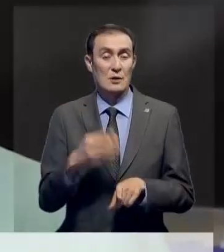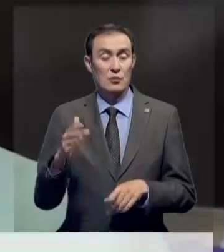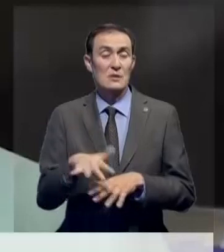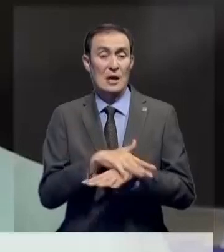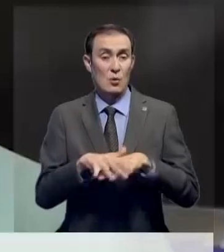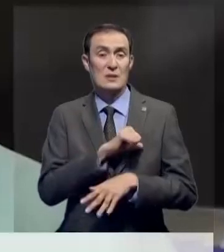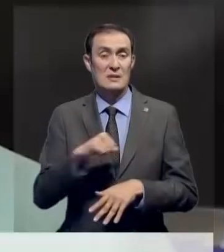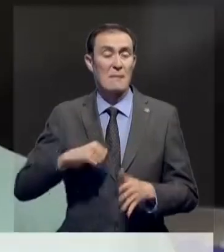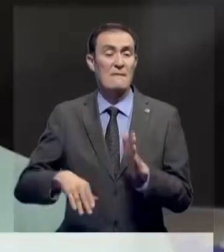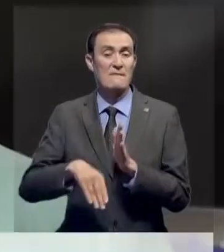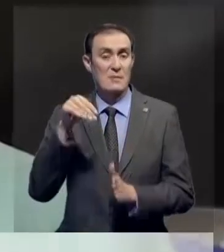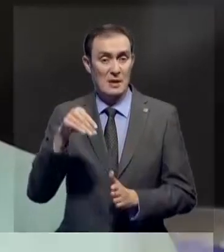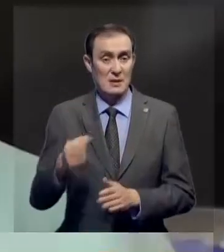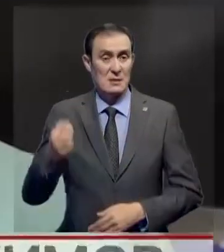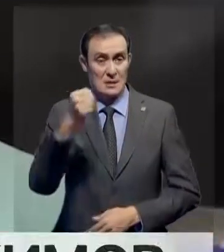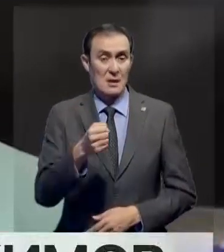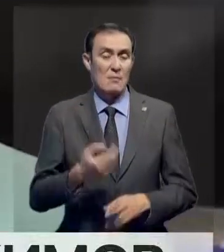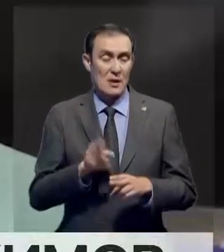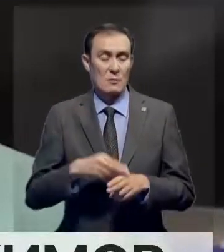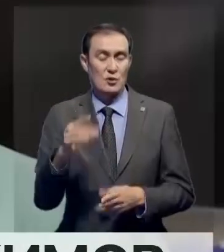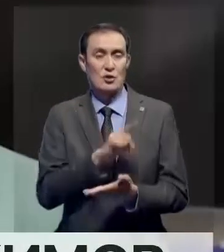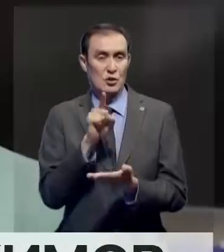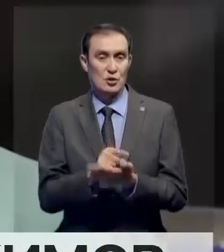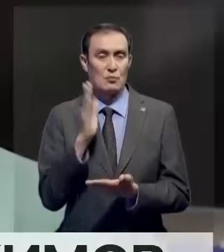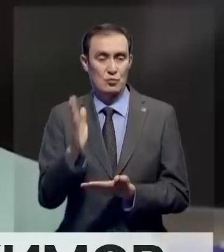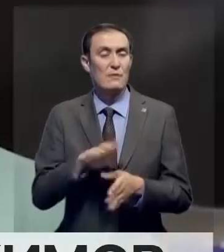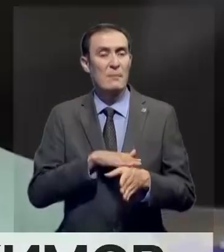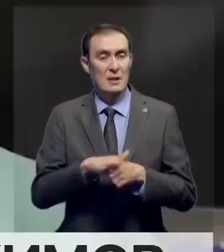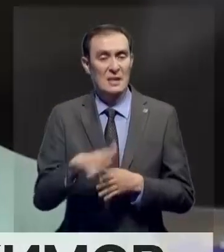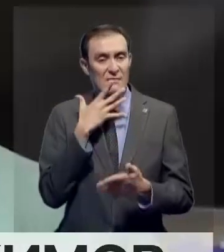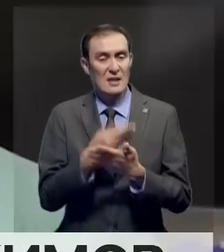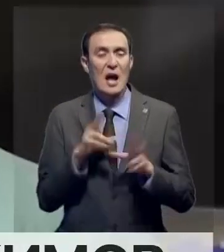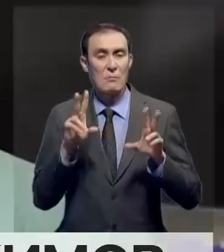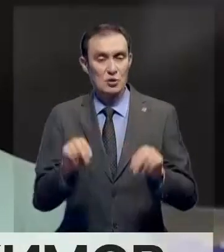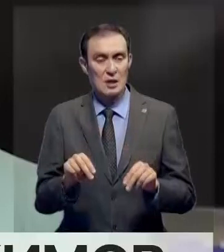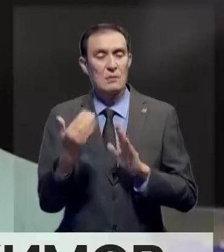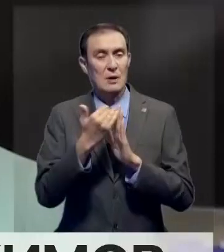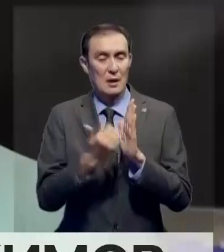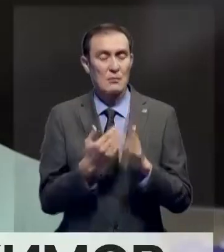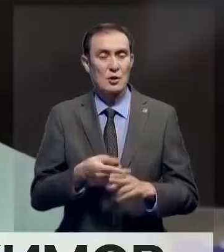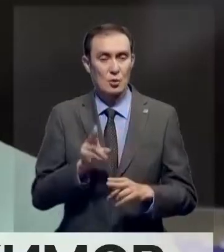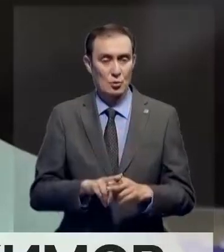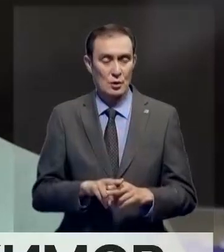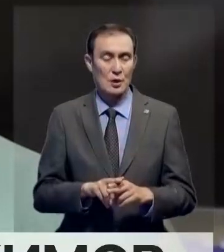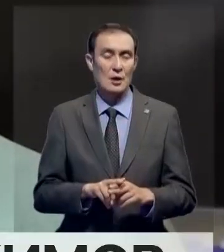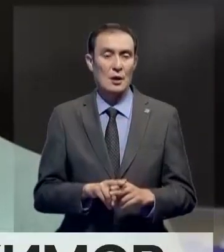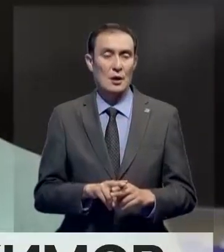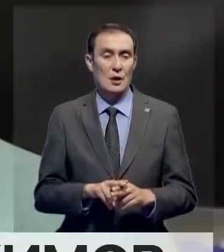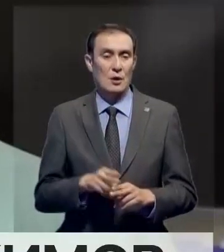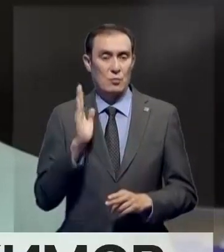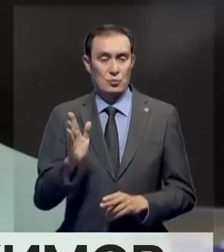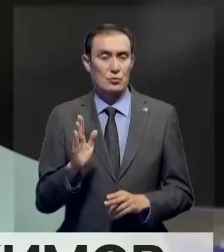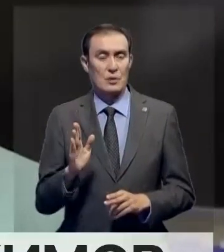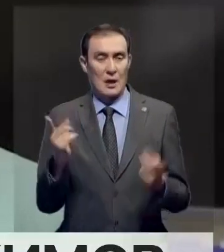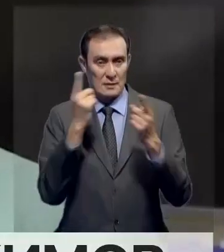изберет народ, соответственно, они должны будут выполнить те обещания, те программы, которые будут ими